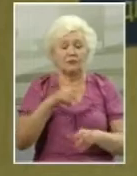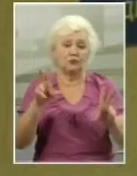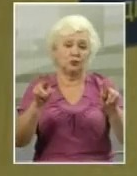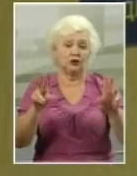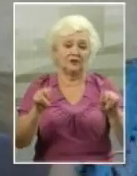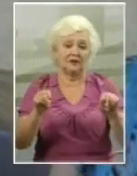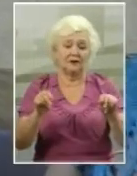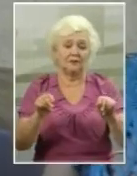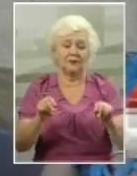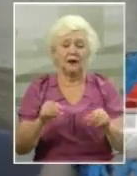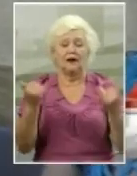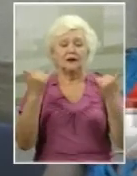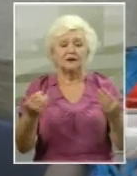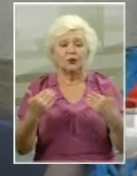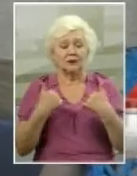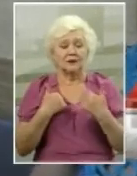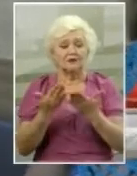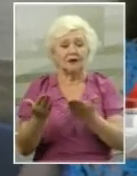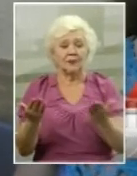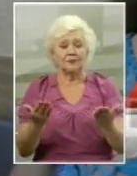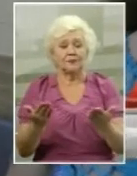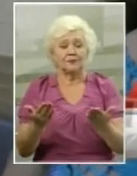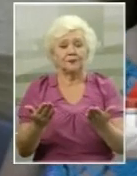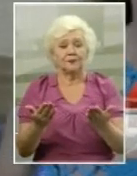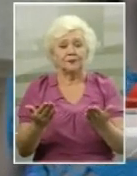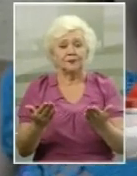пощастило. Сьогодні я робила справку